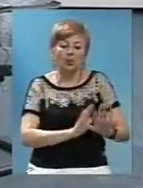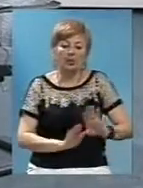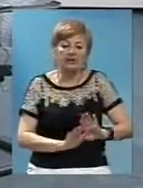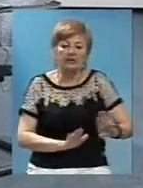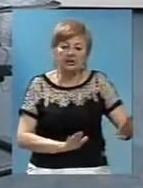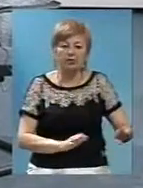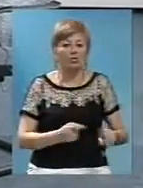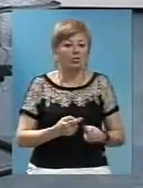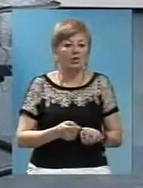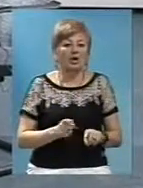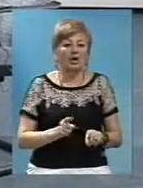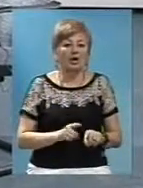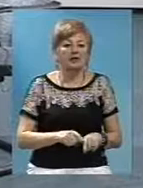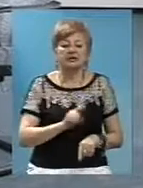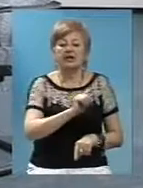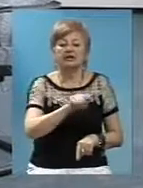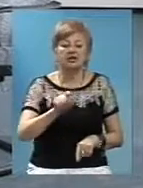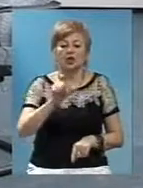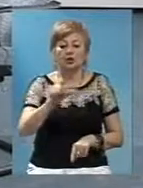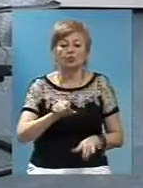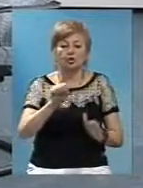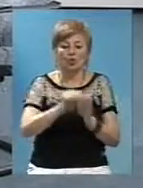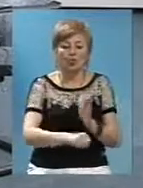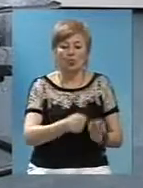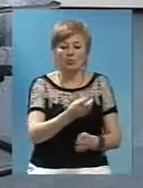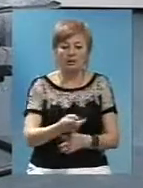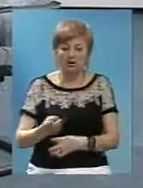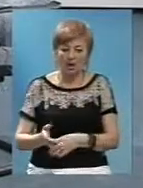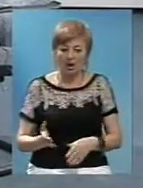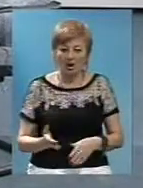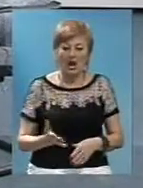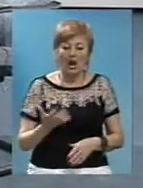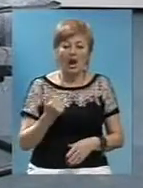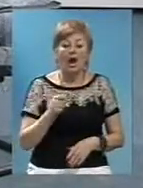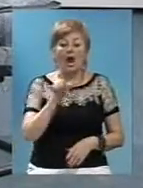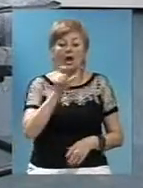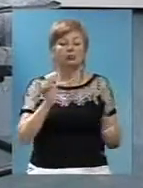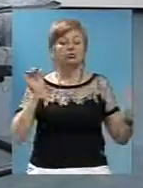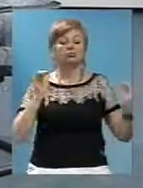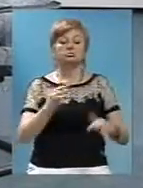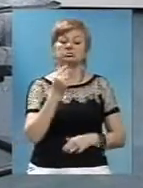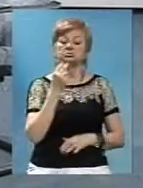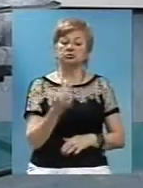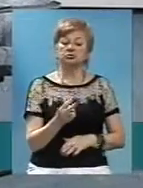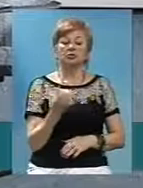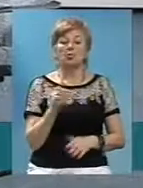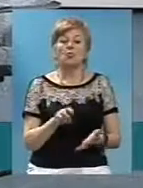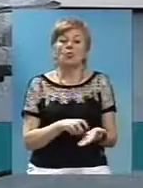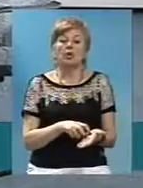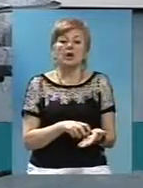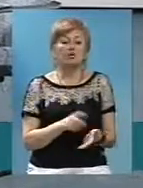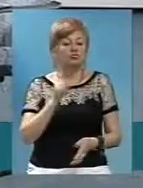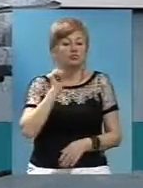навіть не ті вбієнні, а ті глядачі, як кажуть, щоб знали, щоб боялися,